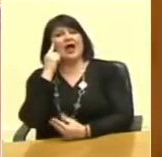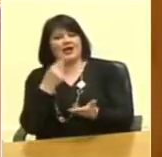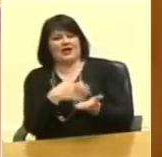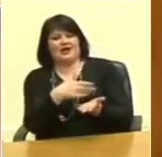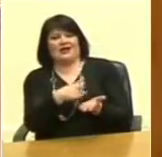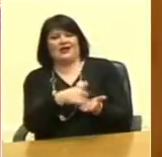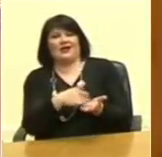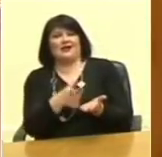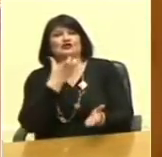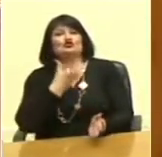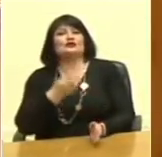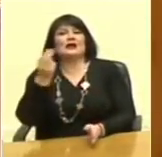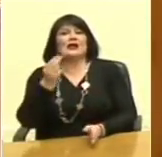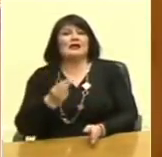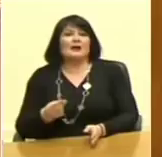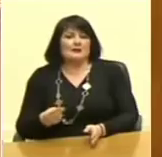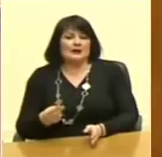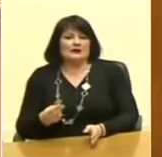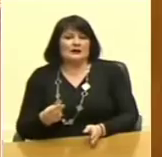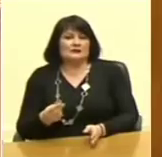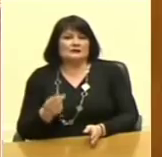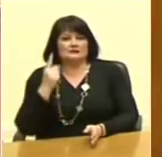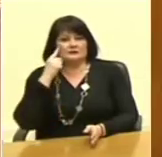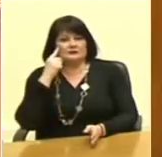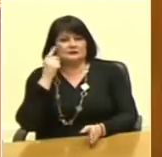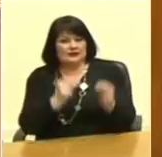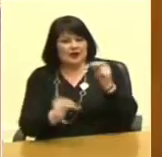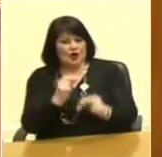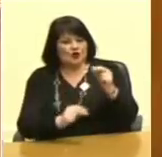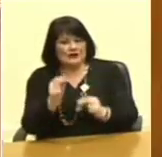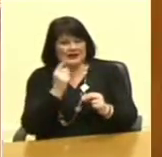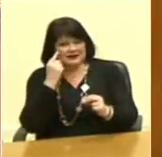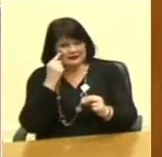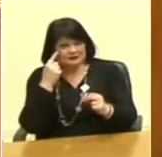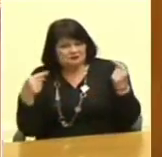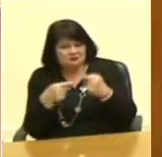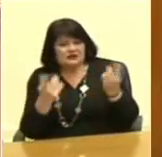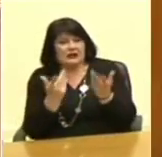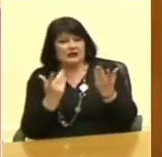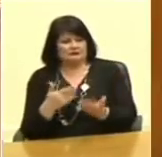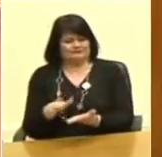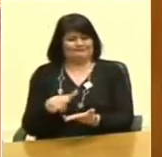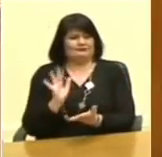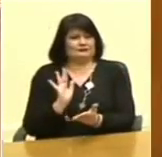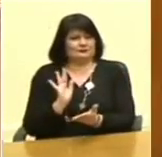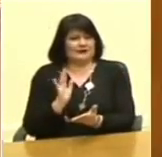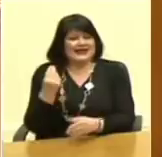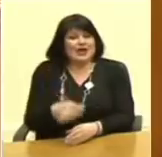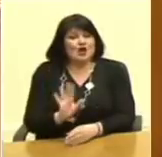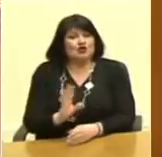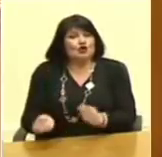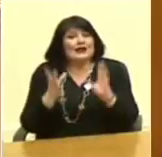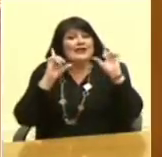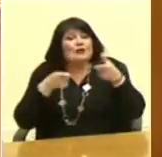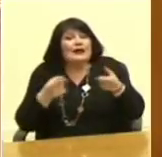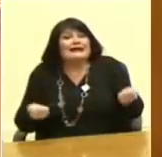κρίσιμα επίδικα των πολλαπλών εκλογικών αναμετρήσεων, κάτι το χειρότερο Η Νέα Δημοκρατία αξιοποιεί ένα από